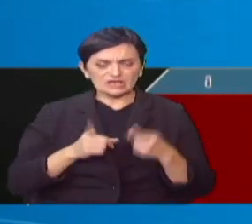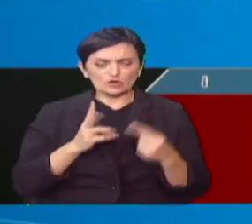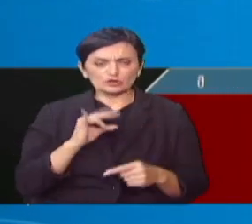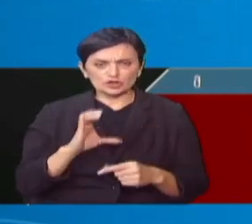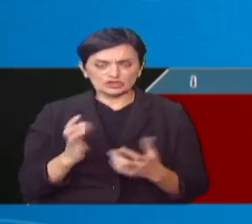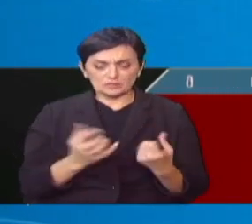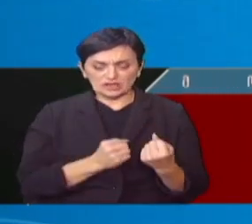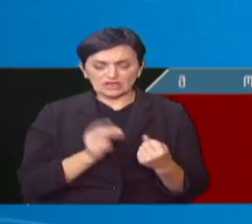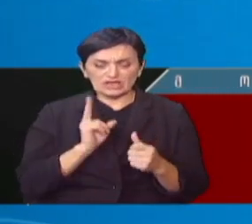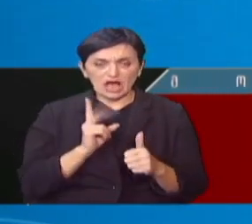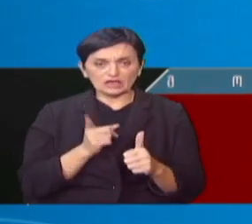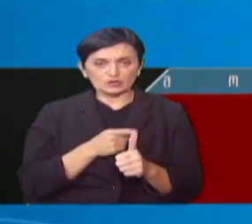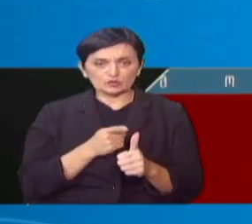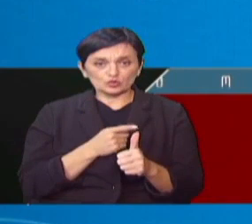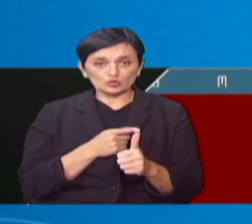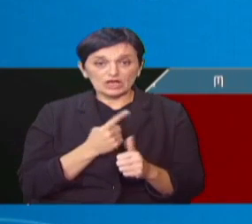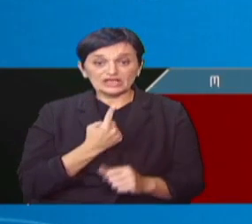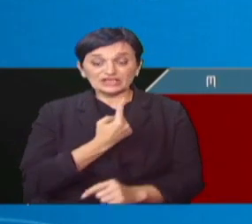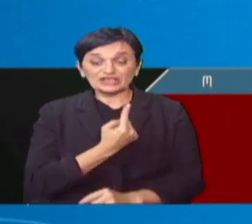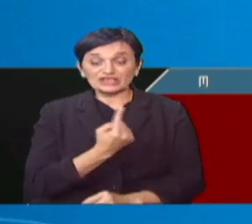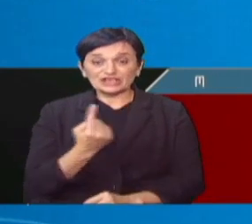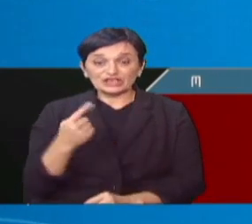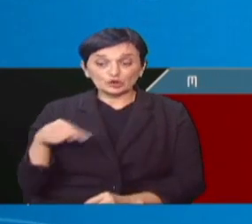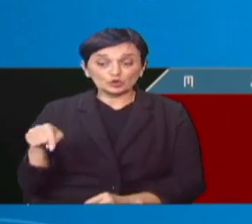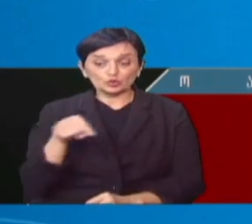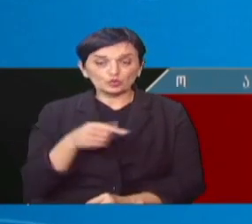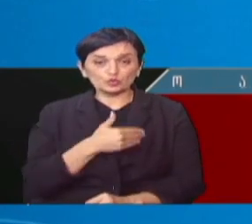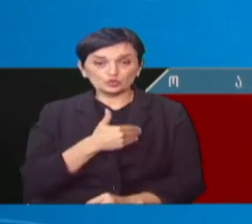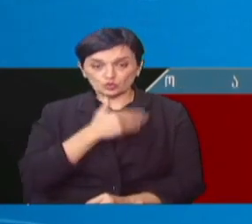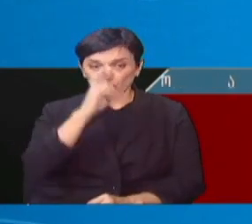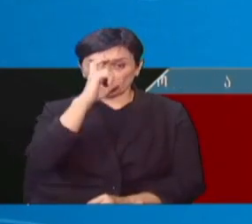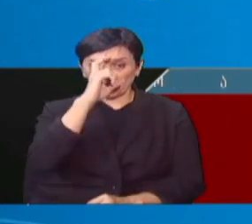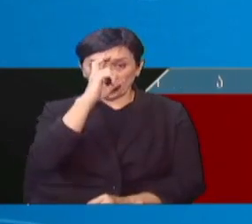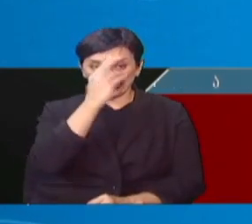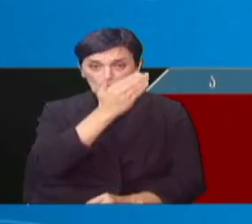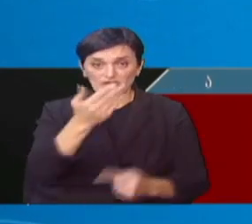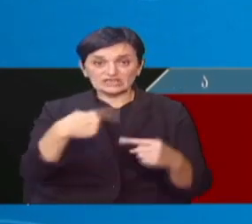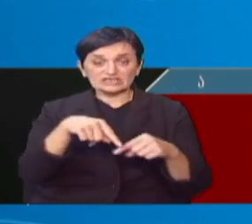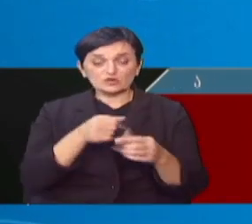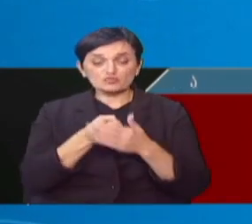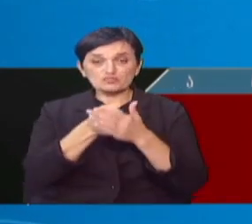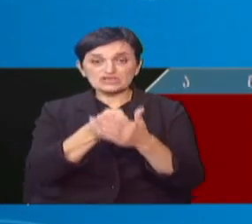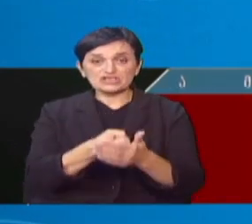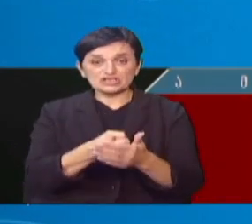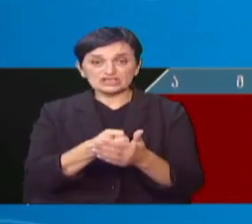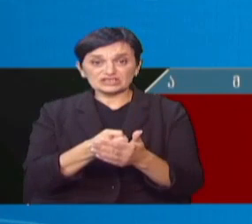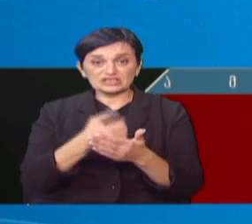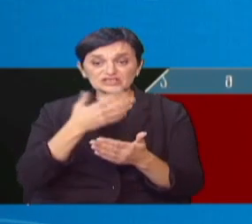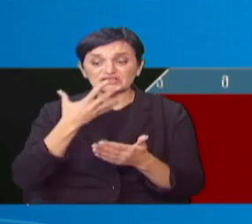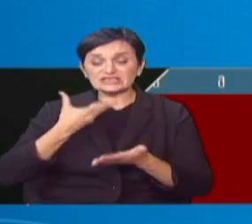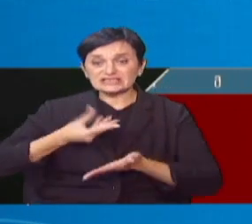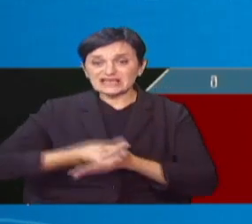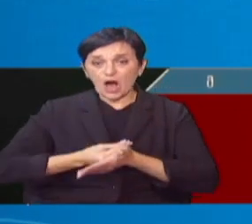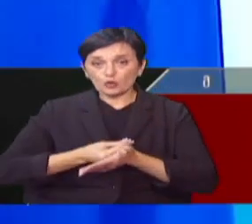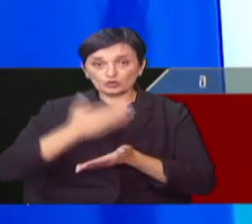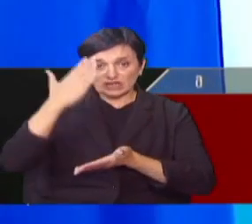რომ იყოს კანდიდატის სტატუსი და თითოეულ მათგანს სურს, რომ ხელისუფლების და საზოგადოების მიღწევა მიიწეროს